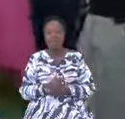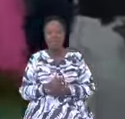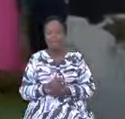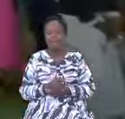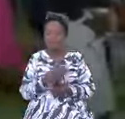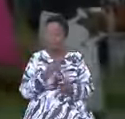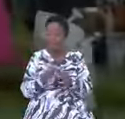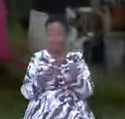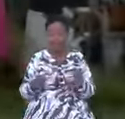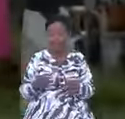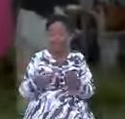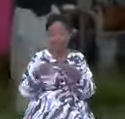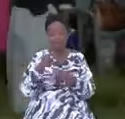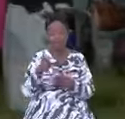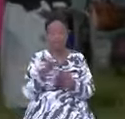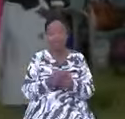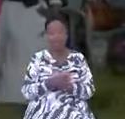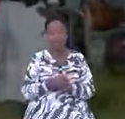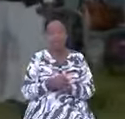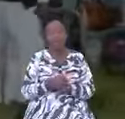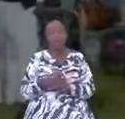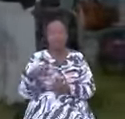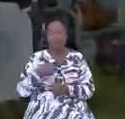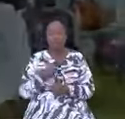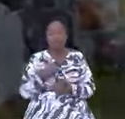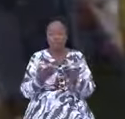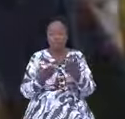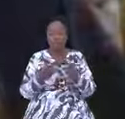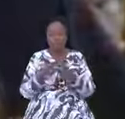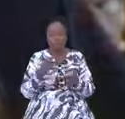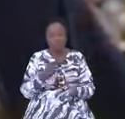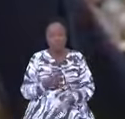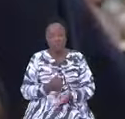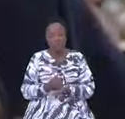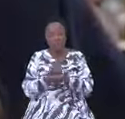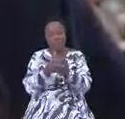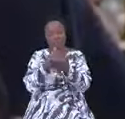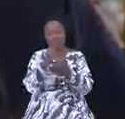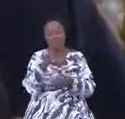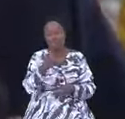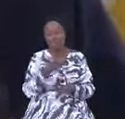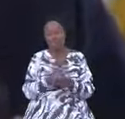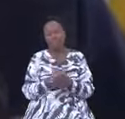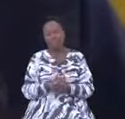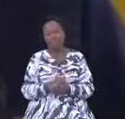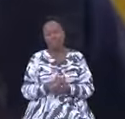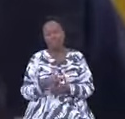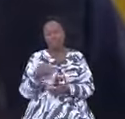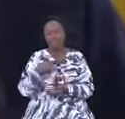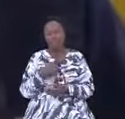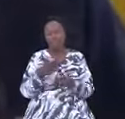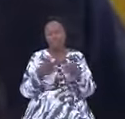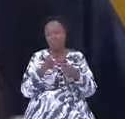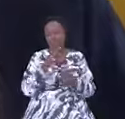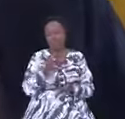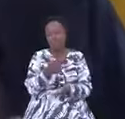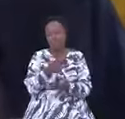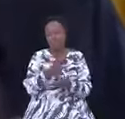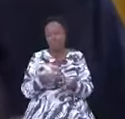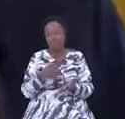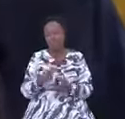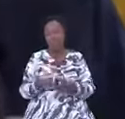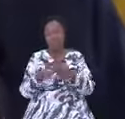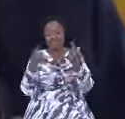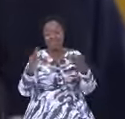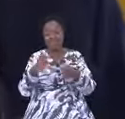nous voulons vous aider nous voulons faire partie de votre histoire se